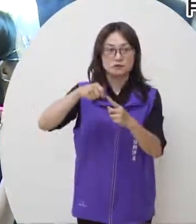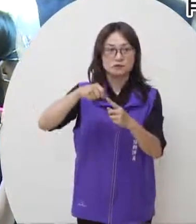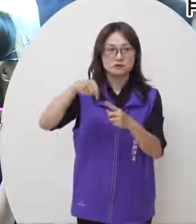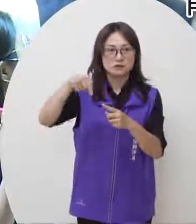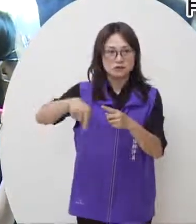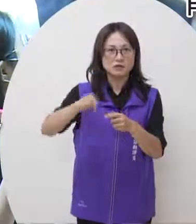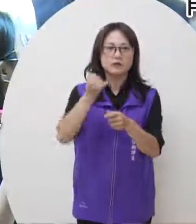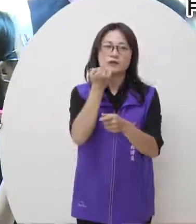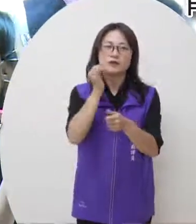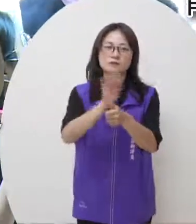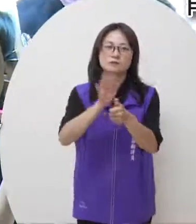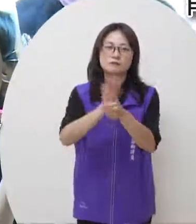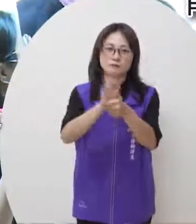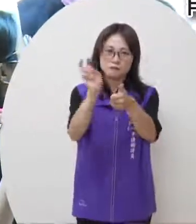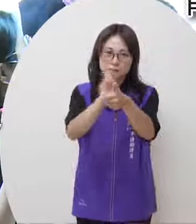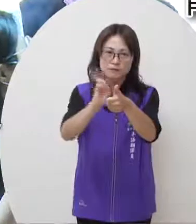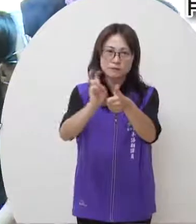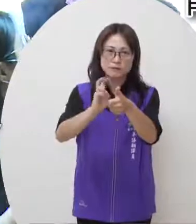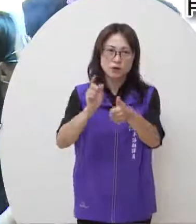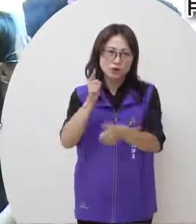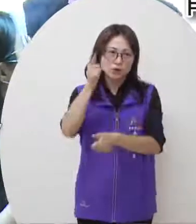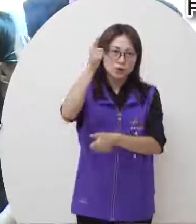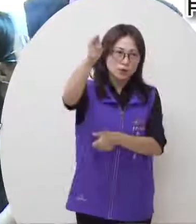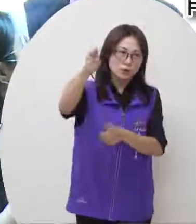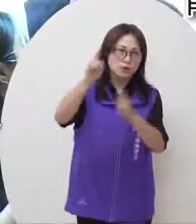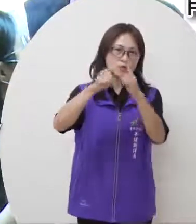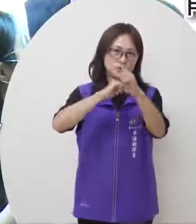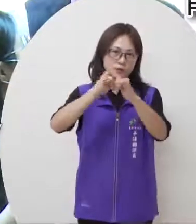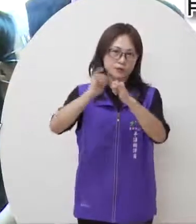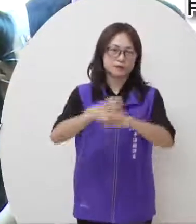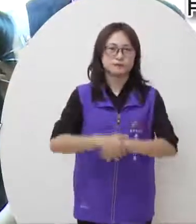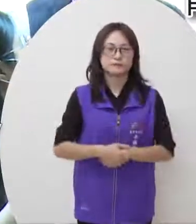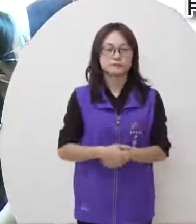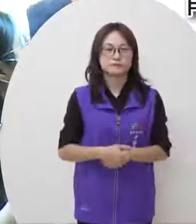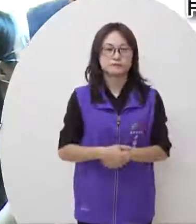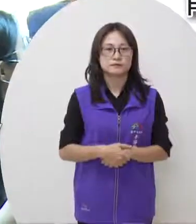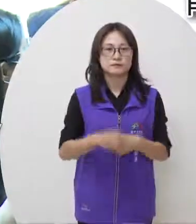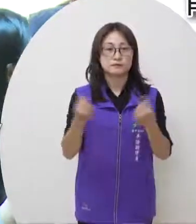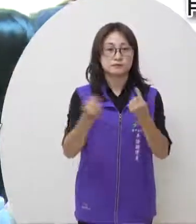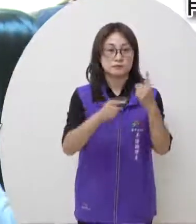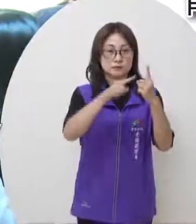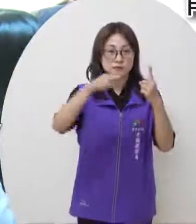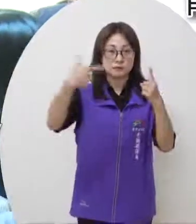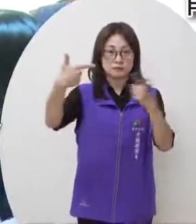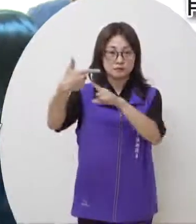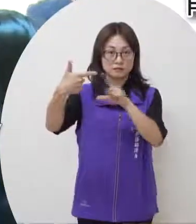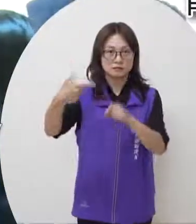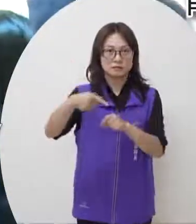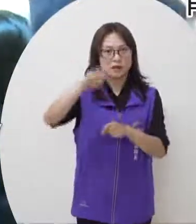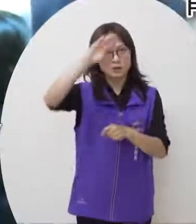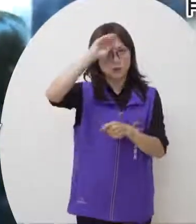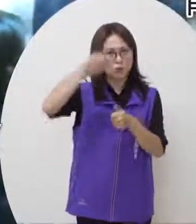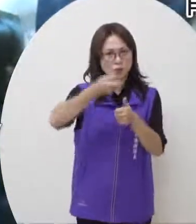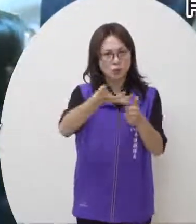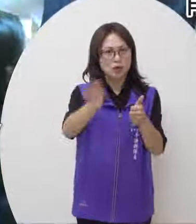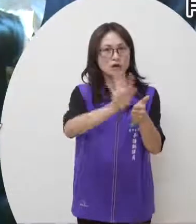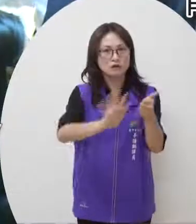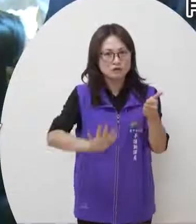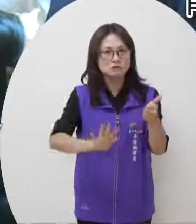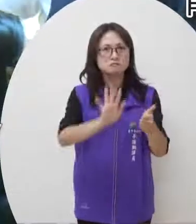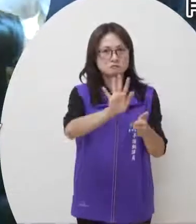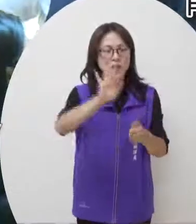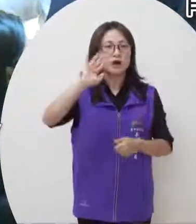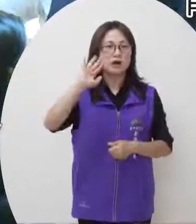众，那1月25号上线之后，其实像上个半年虽然疫情，可是我们看到有